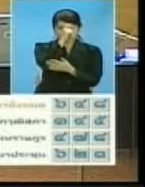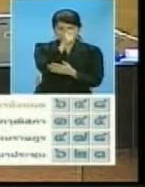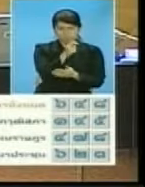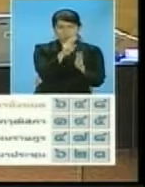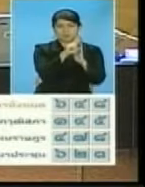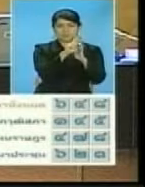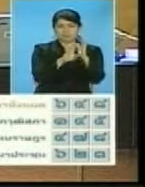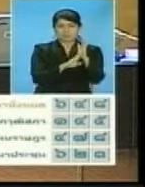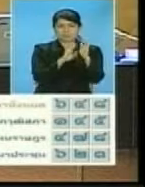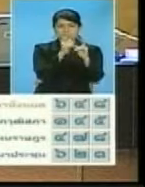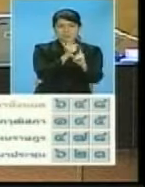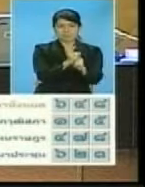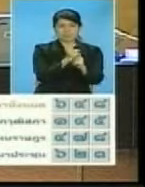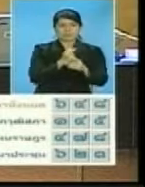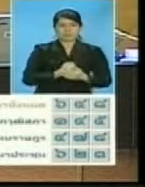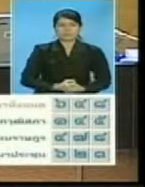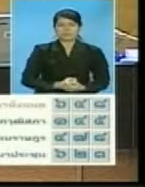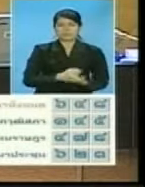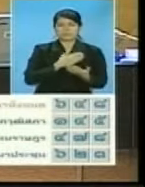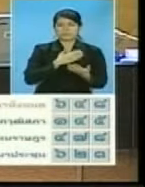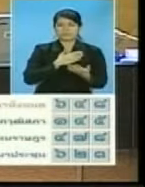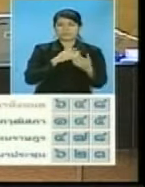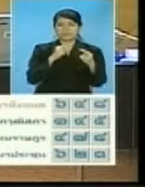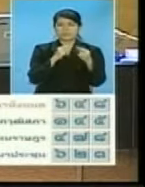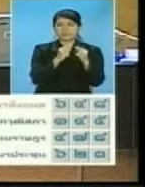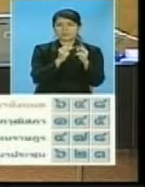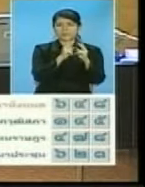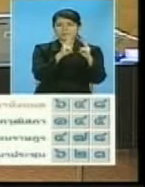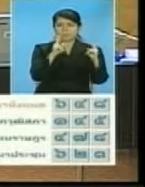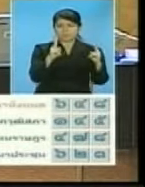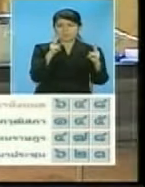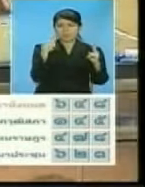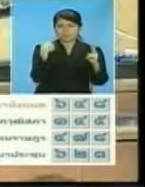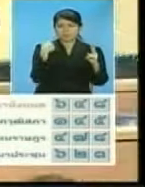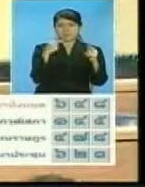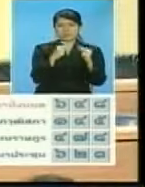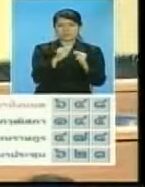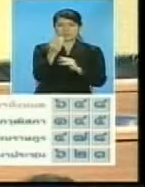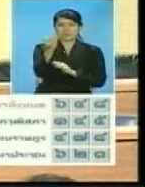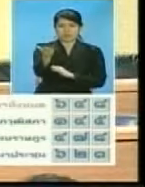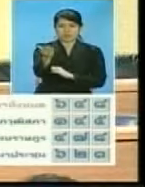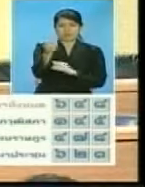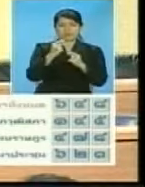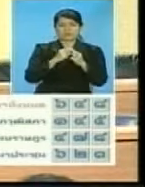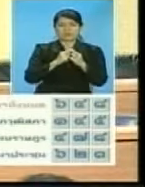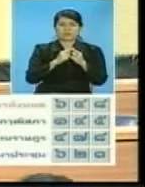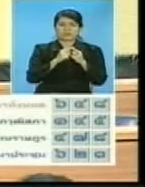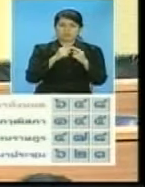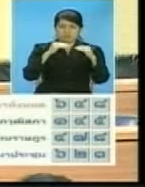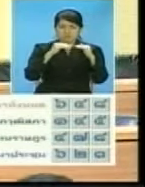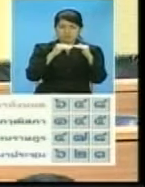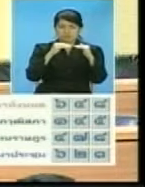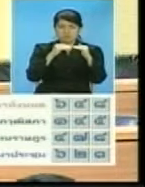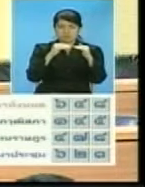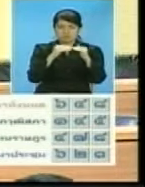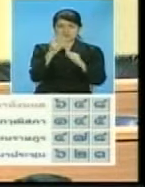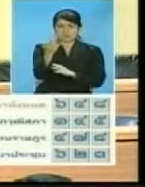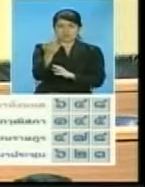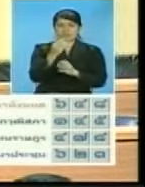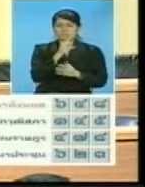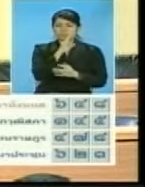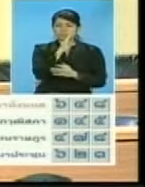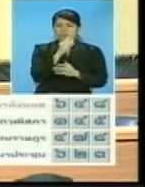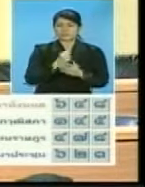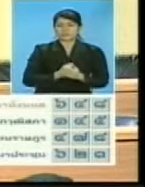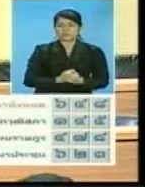าครับว่าเมื่อผ่านช่วงกรรมธิการไปแล้วต้องวนมาทีหลังให้จบก่อนครับถ้าสมาชิก